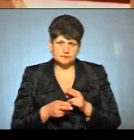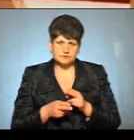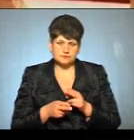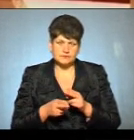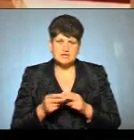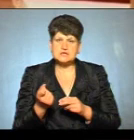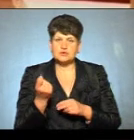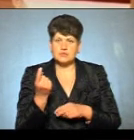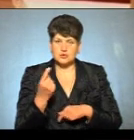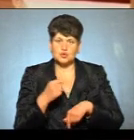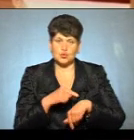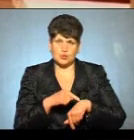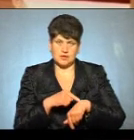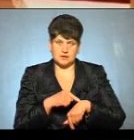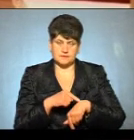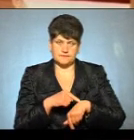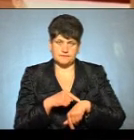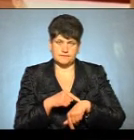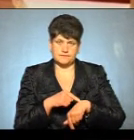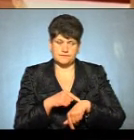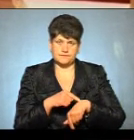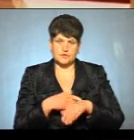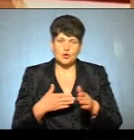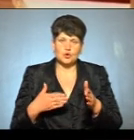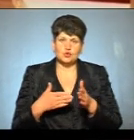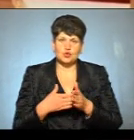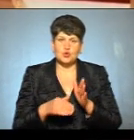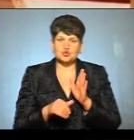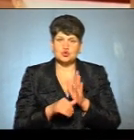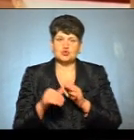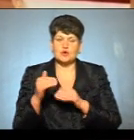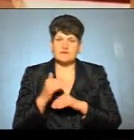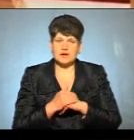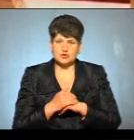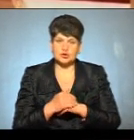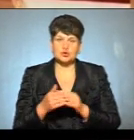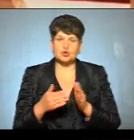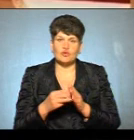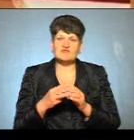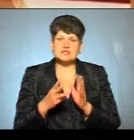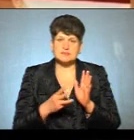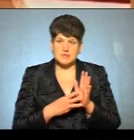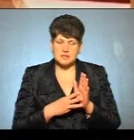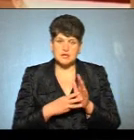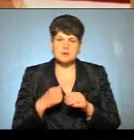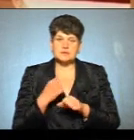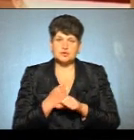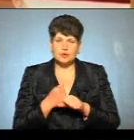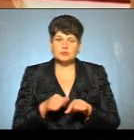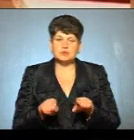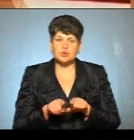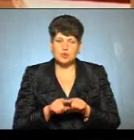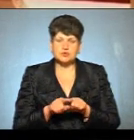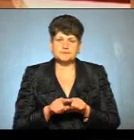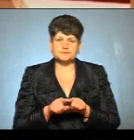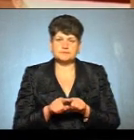від 11-ї години і до 6-ї вечора, до 18-ї, ми розробимо також такий запис,